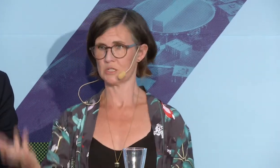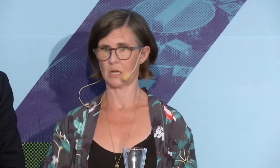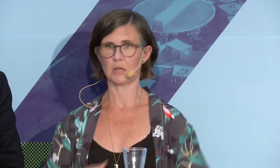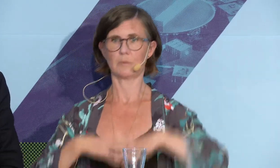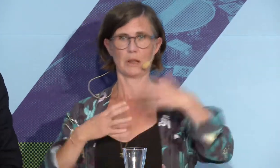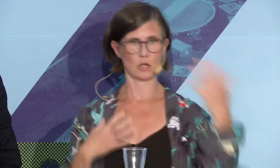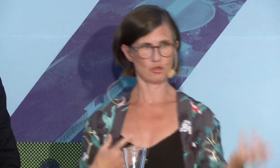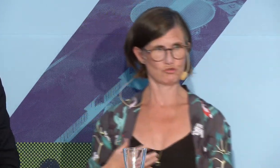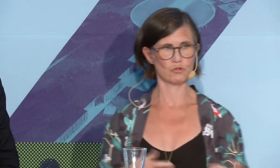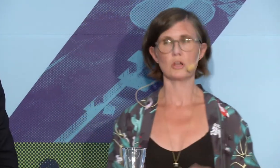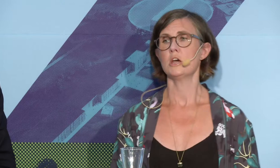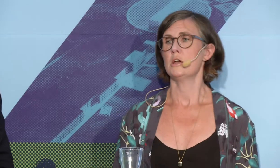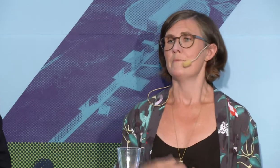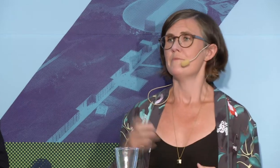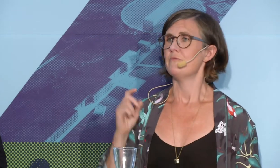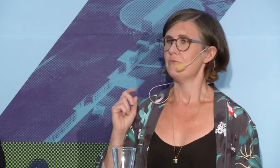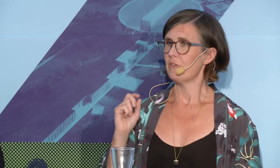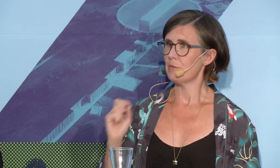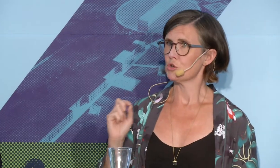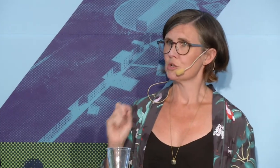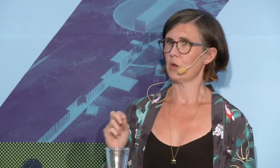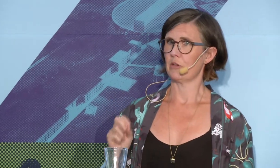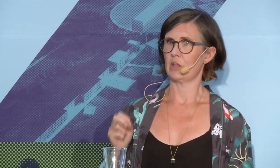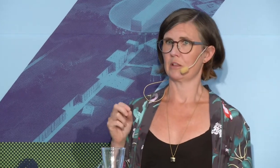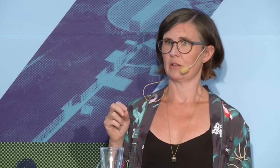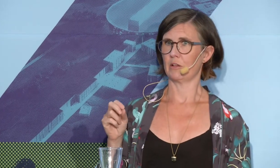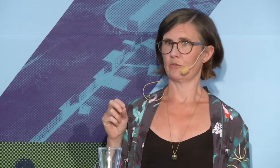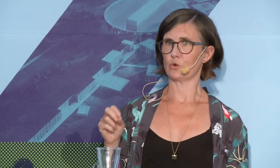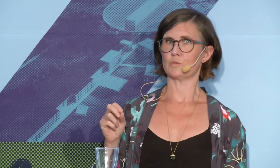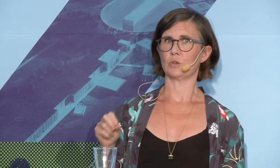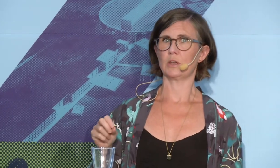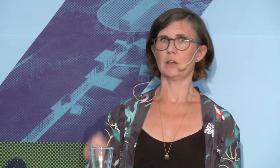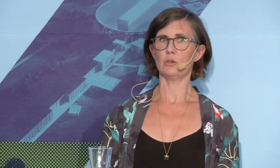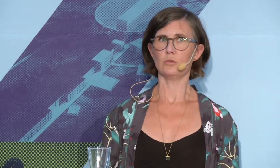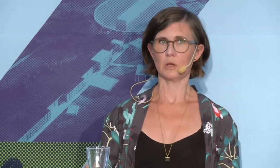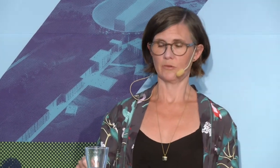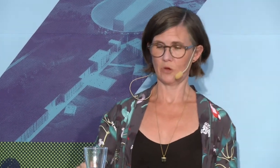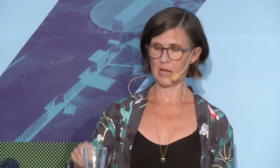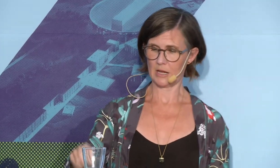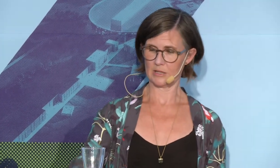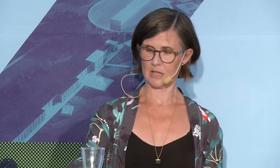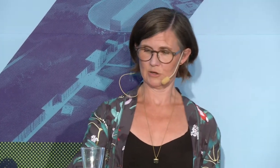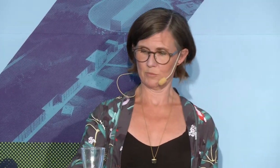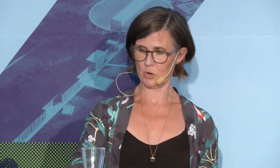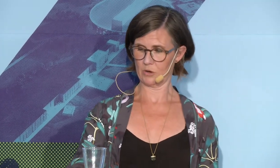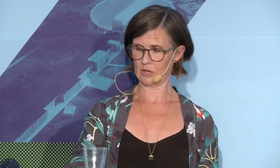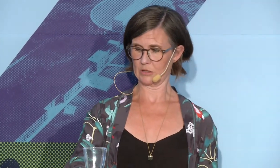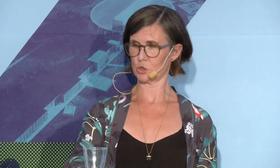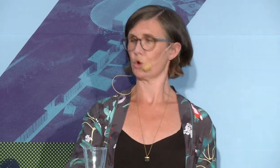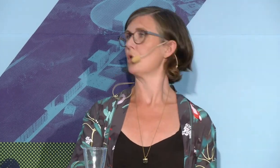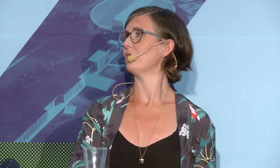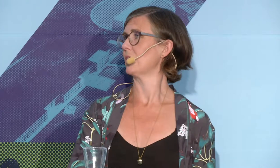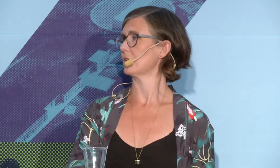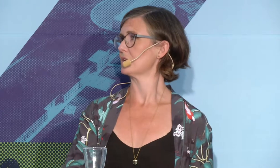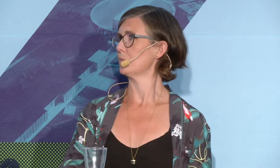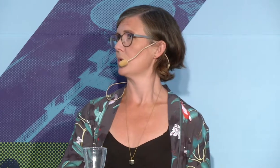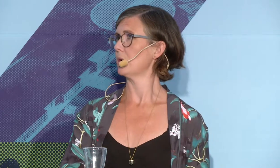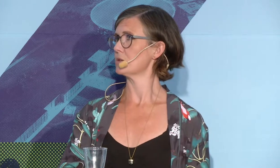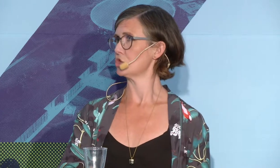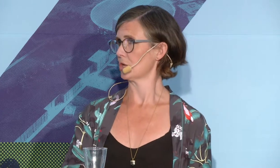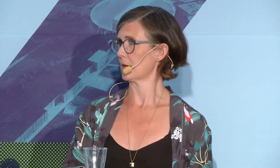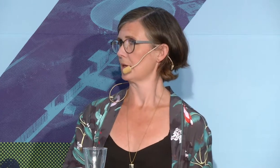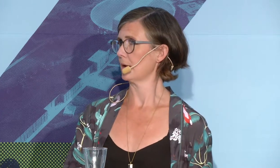mellan kostnader, mellan nyttor. Vad vi måste börja hitta ett fokus på nu, det är hur, vad är det i de målkonflikterna som går att omvandla